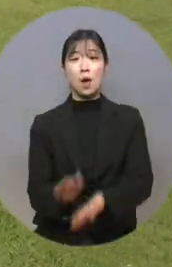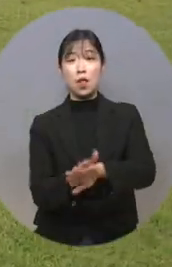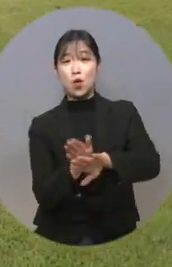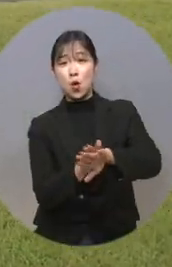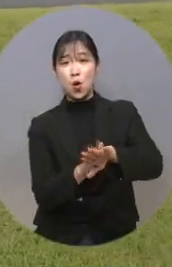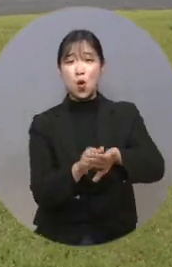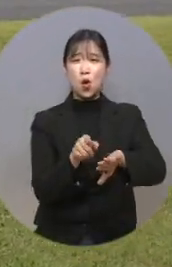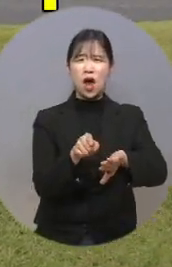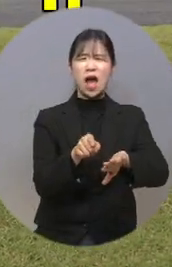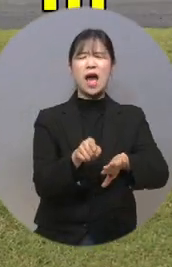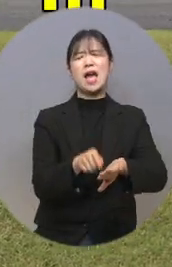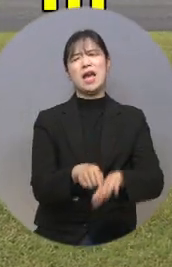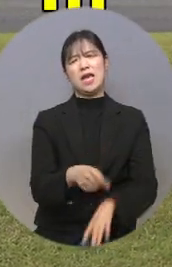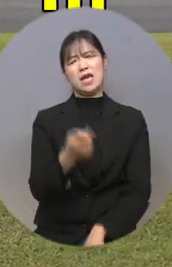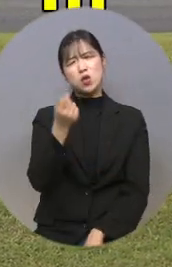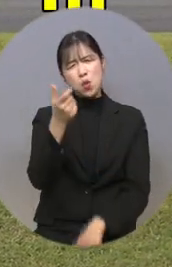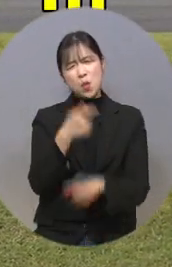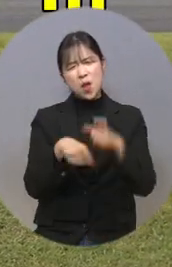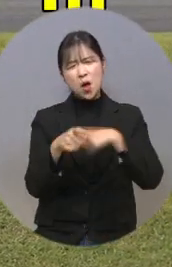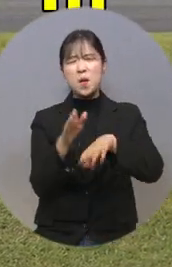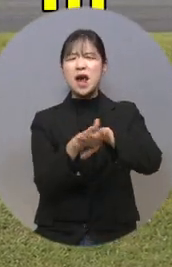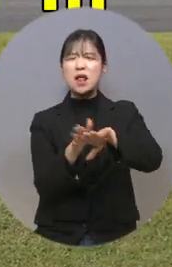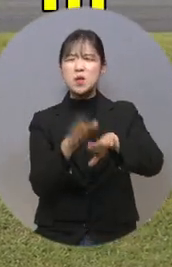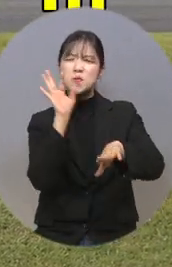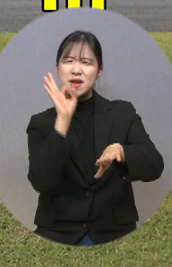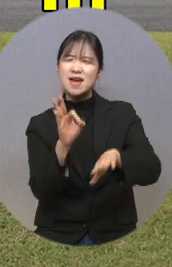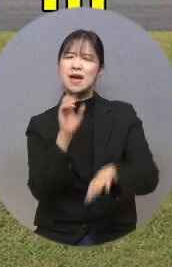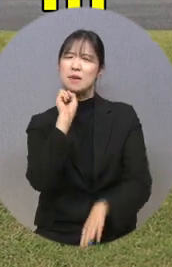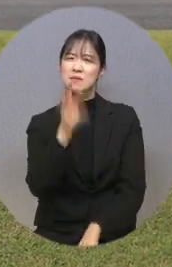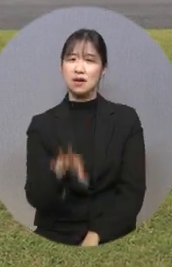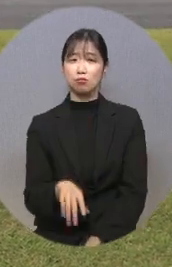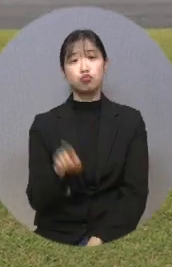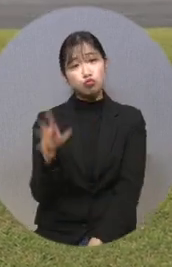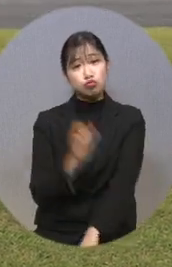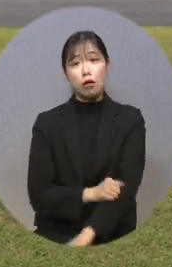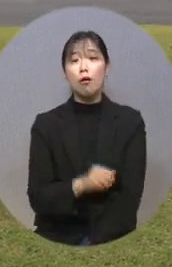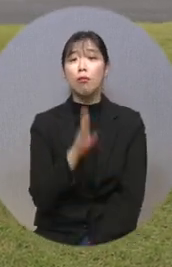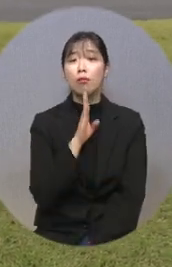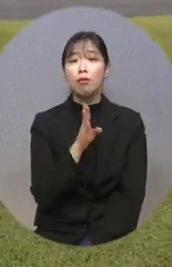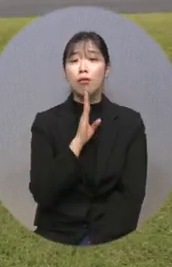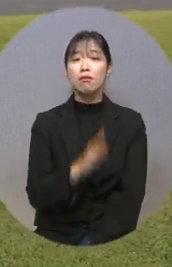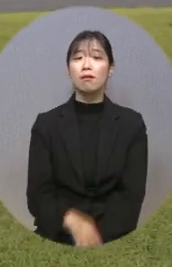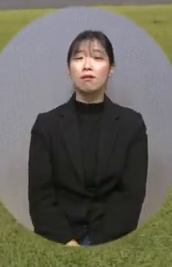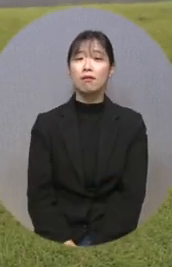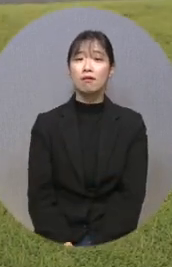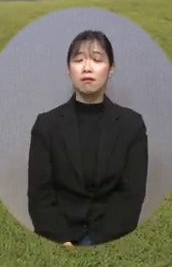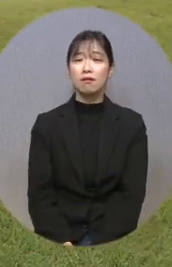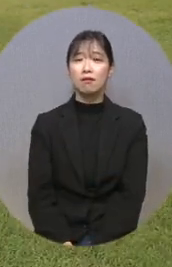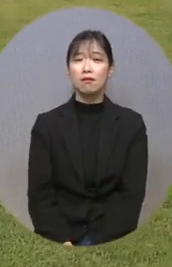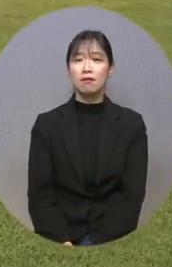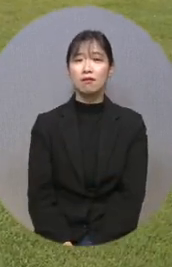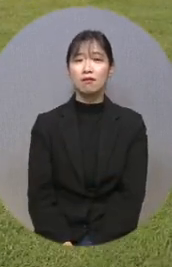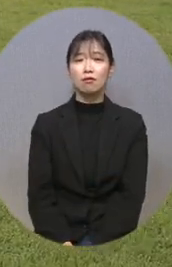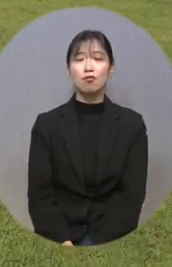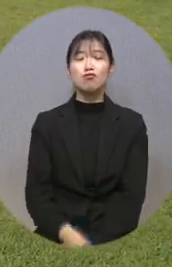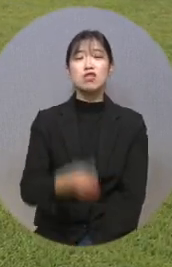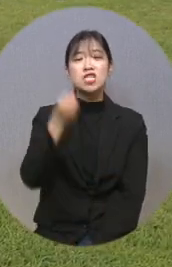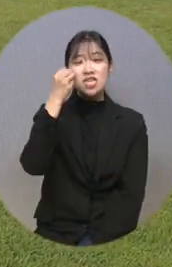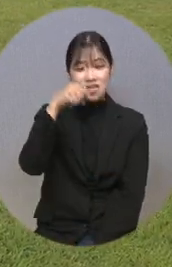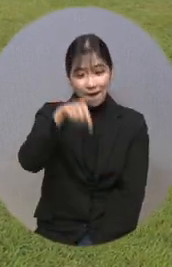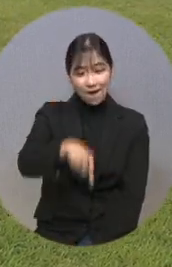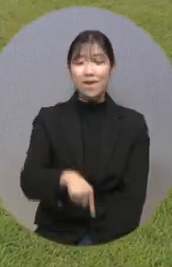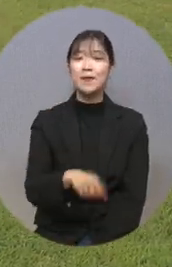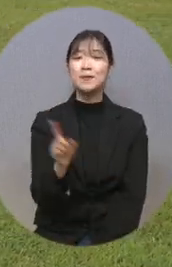왼쪽. 아유. 아, 내가 좀만 더 왼쪽 보라고 얘기하려고 그랬는데. 아, 잘 친 거 아닙니까? 대박. 아니, 좀만 더 왼쪽 보라고. 이상한데 나놓고